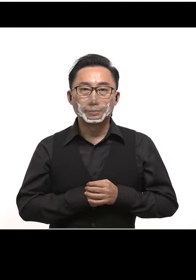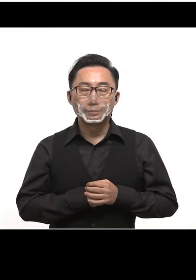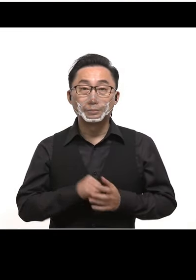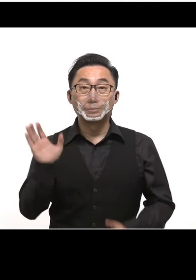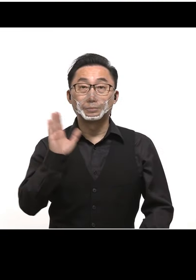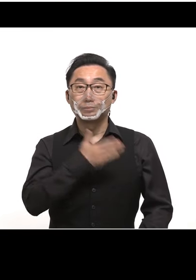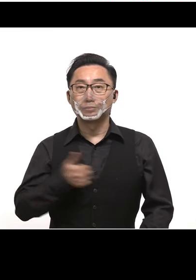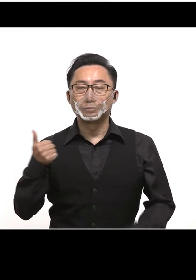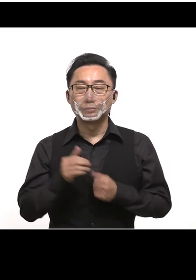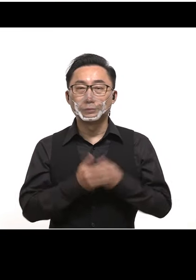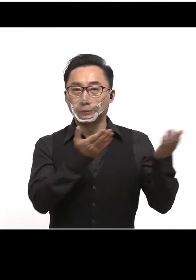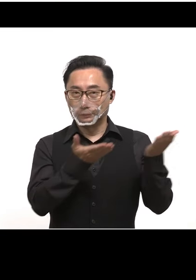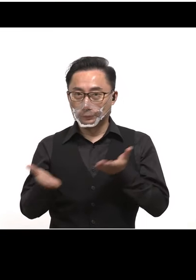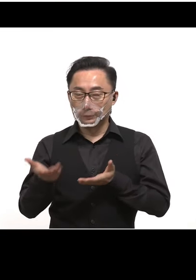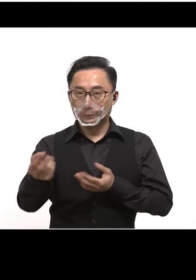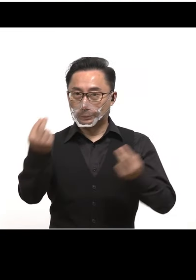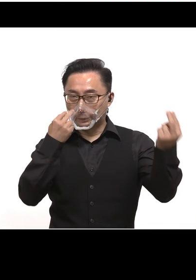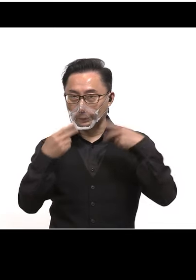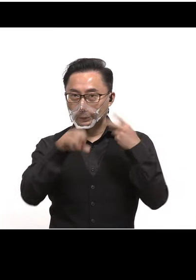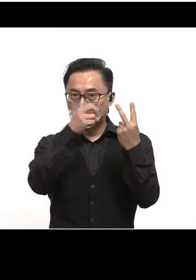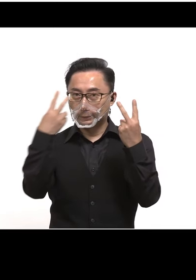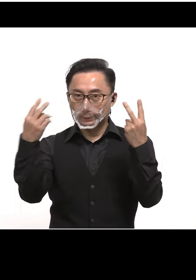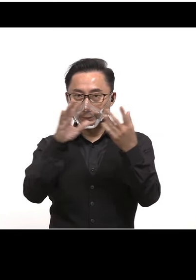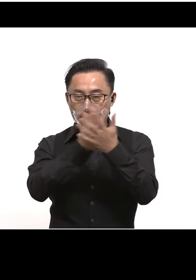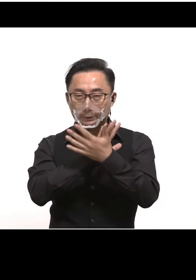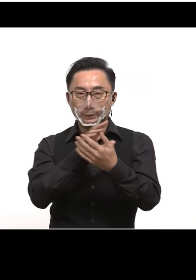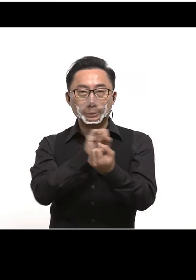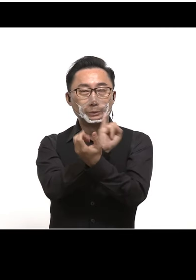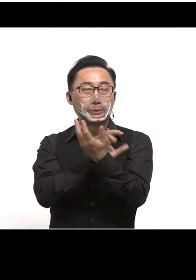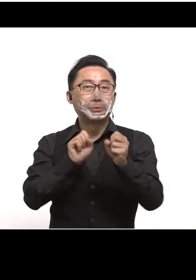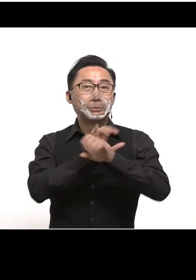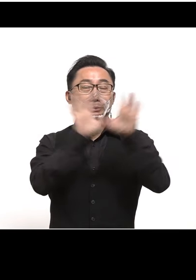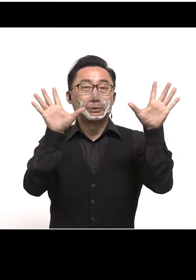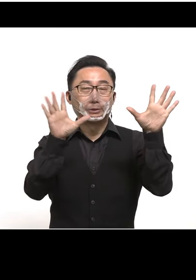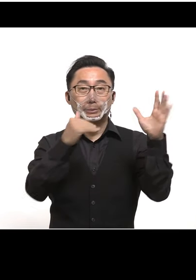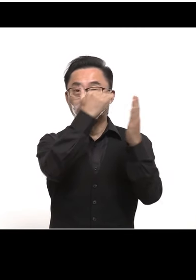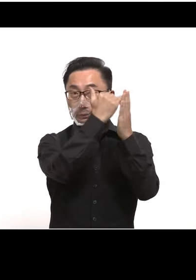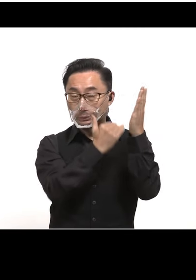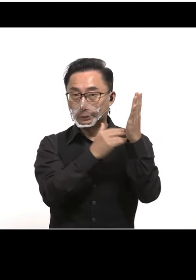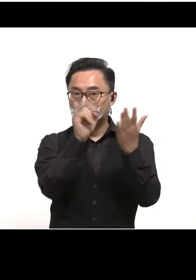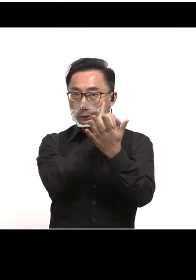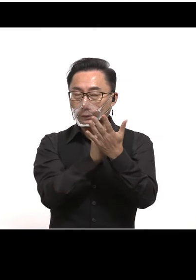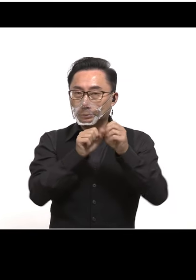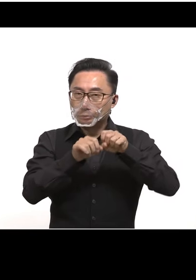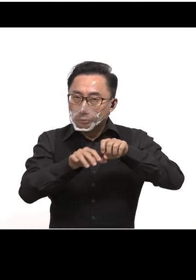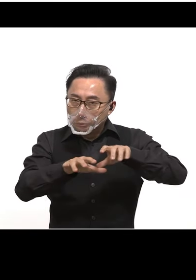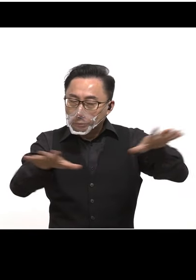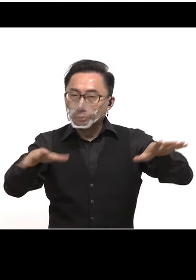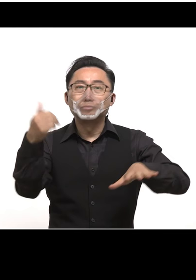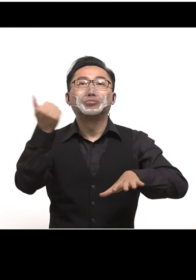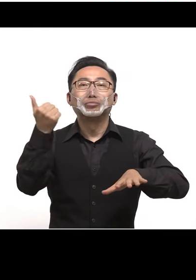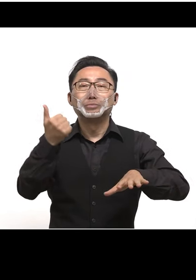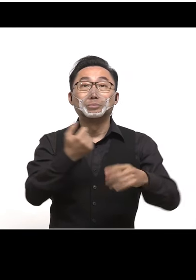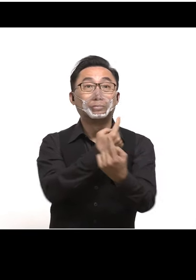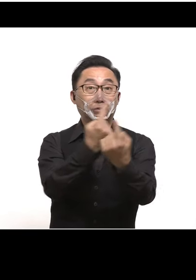大家好。歡迎大家觀賞2022年度的無限量節目。藝術無疆界，每一個人都應該